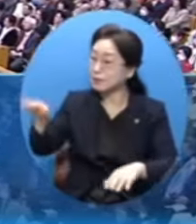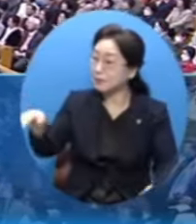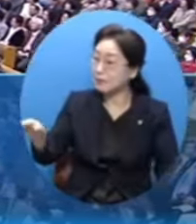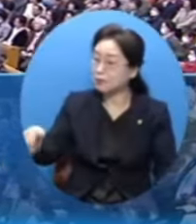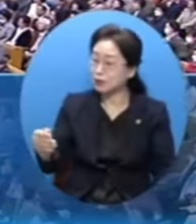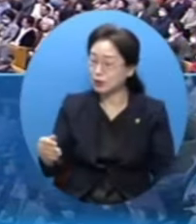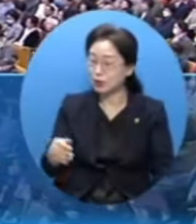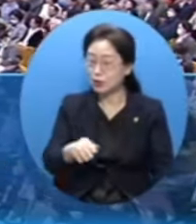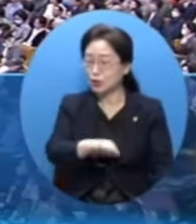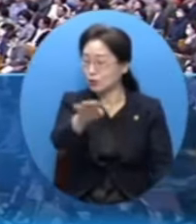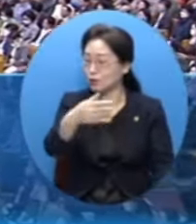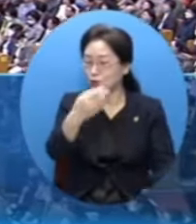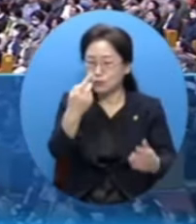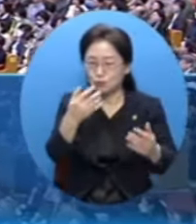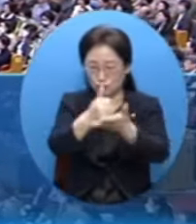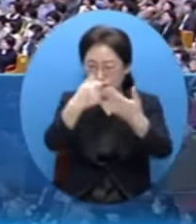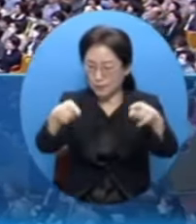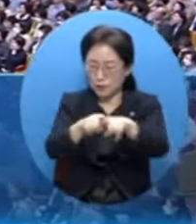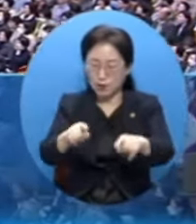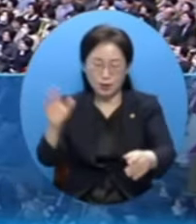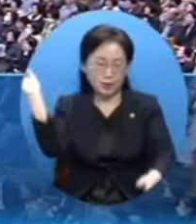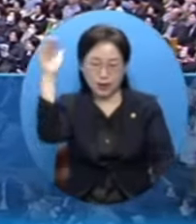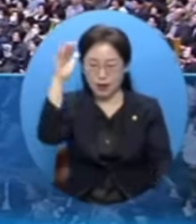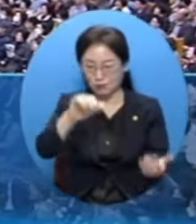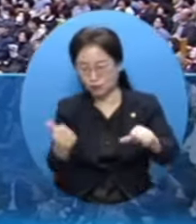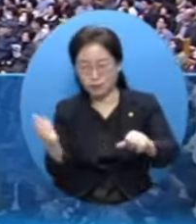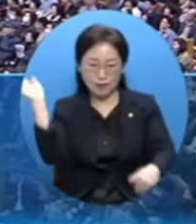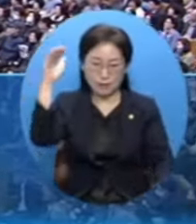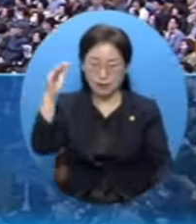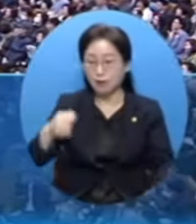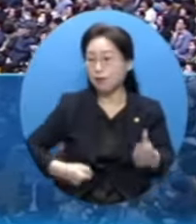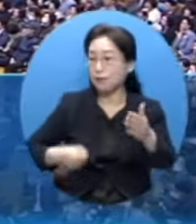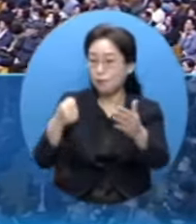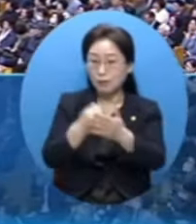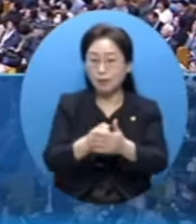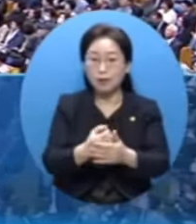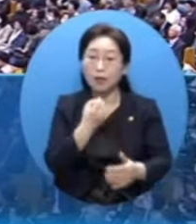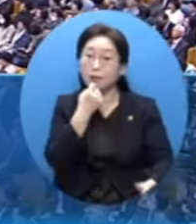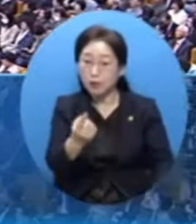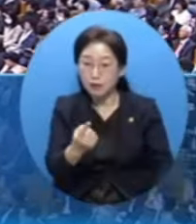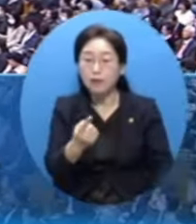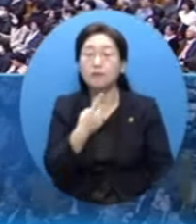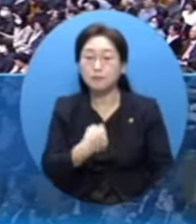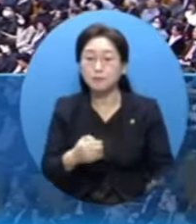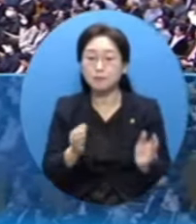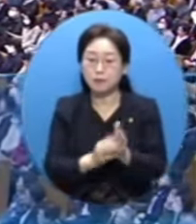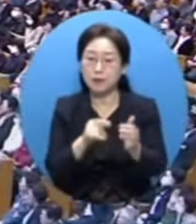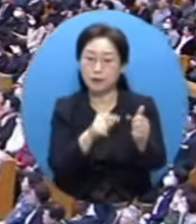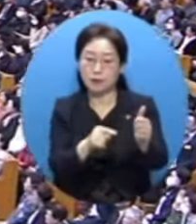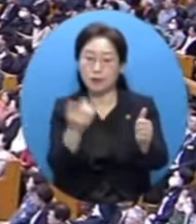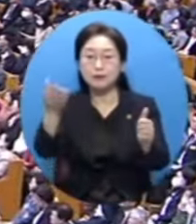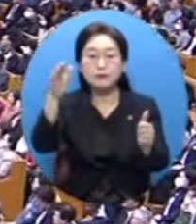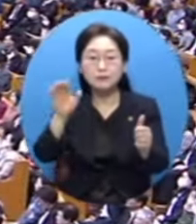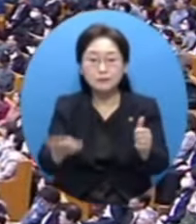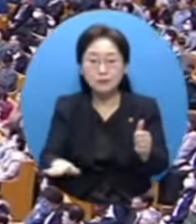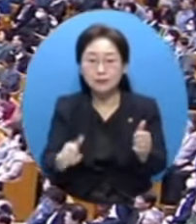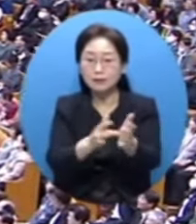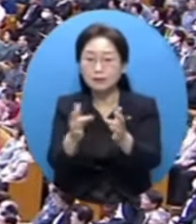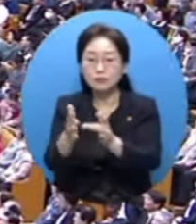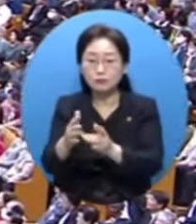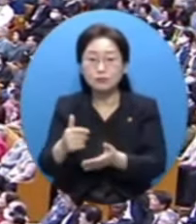죽으러 가자 하니라. 이렇게까지 담대하게 얘기했던 도마였습니다. 그러나 정작